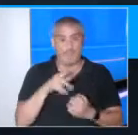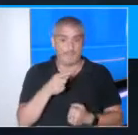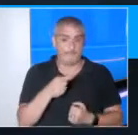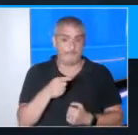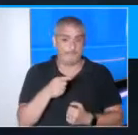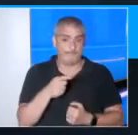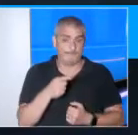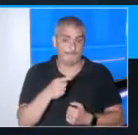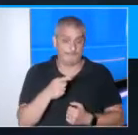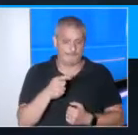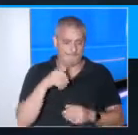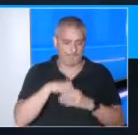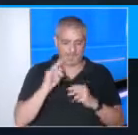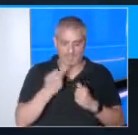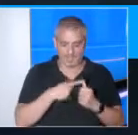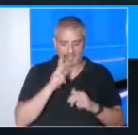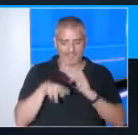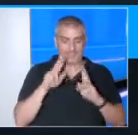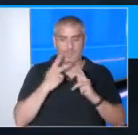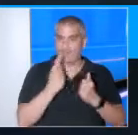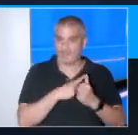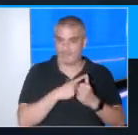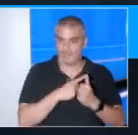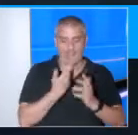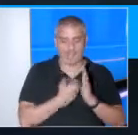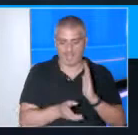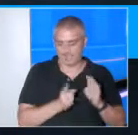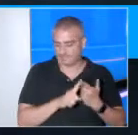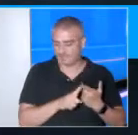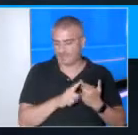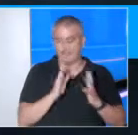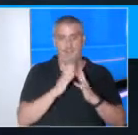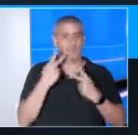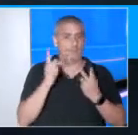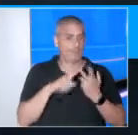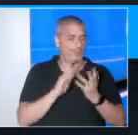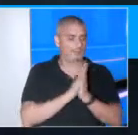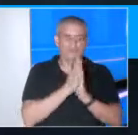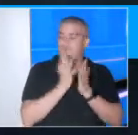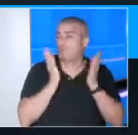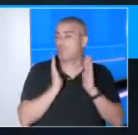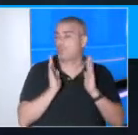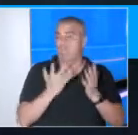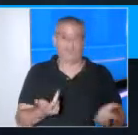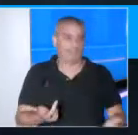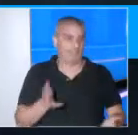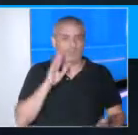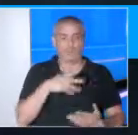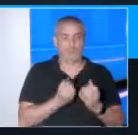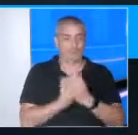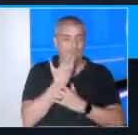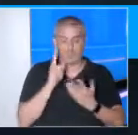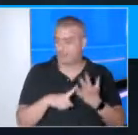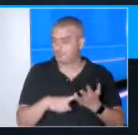גם בקהילה, טיפול בקהילה, במחסור, גם בבתי החולים, הצפיפות היא נוראית, גם